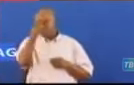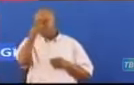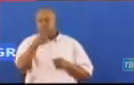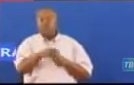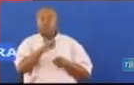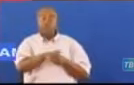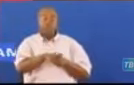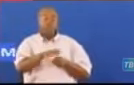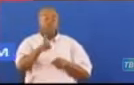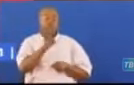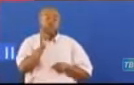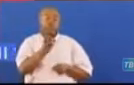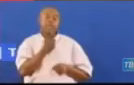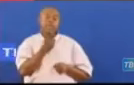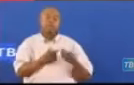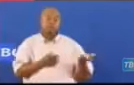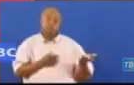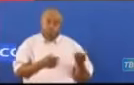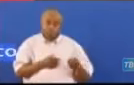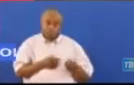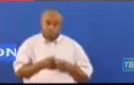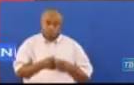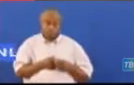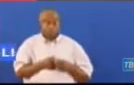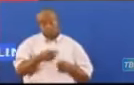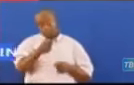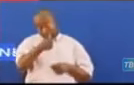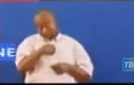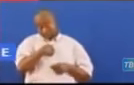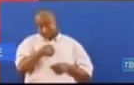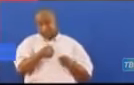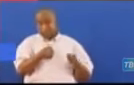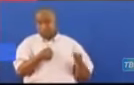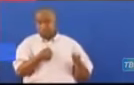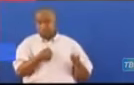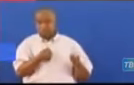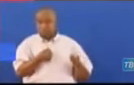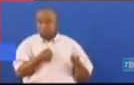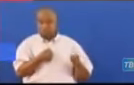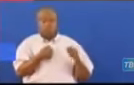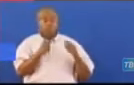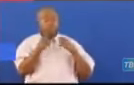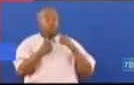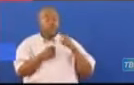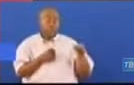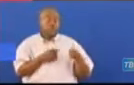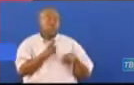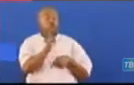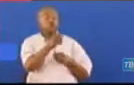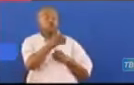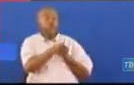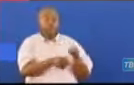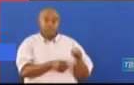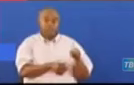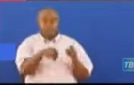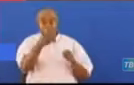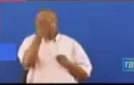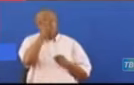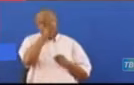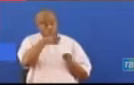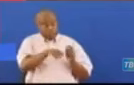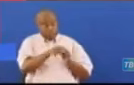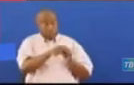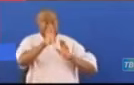Spika, nimekosa majibu. Jambo ninalotaka kulisema, Askofu Gwajima yuko hapa jirani na ninajua watu watampelekea clip